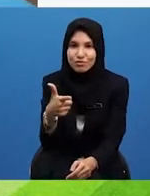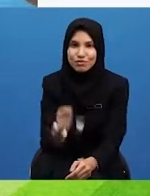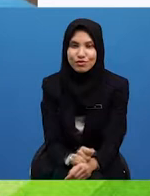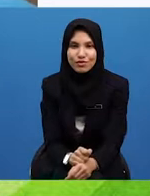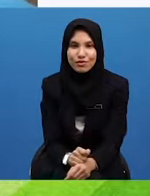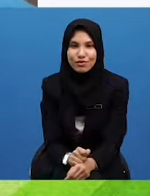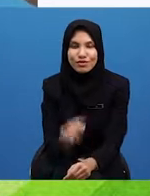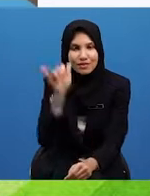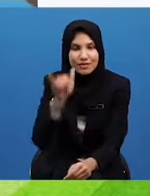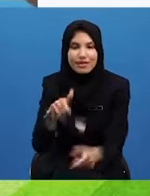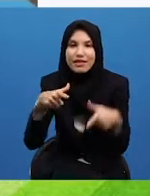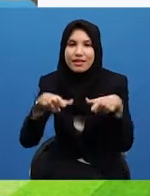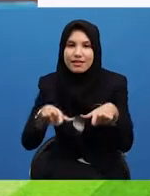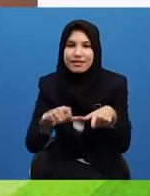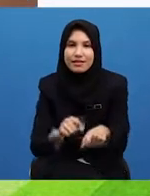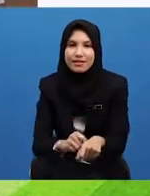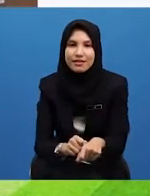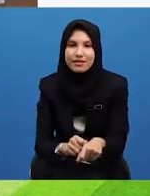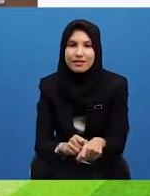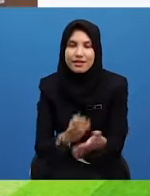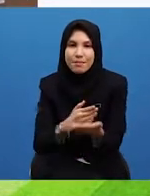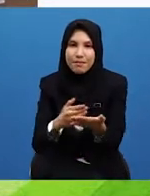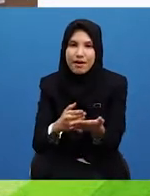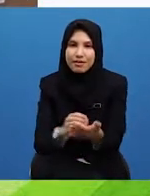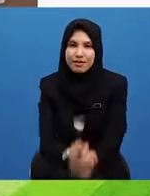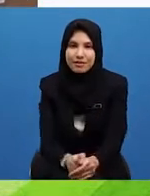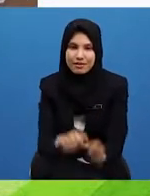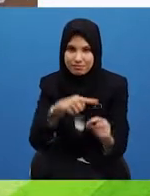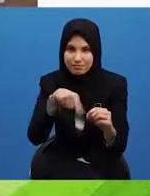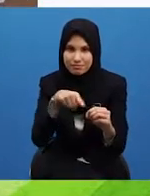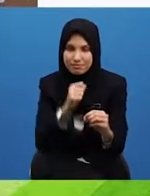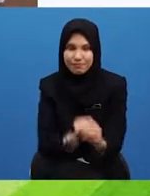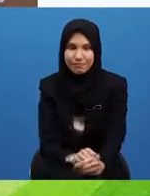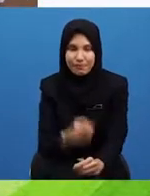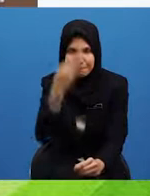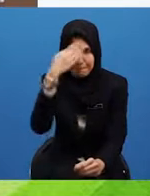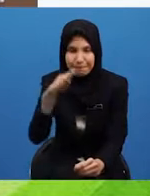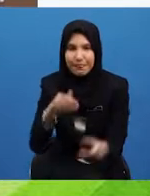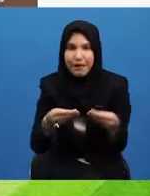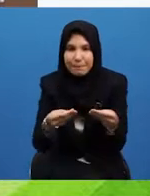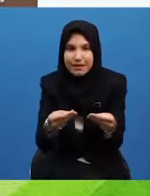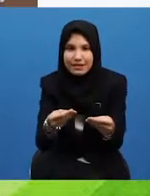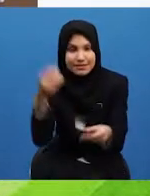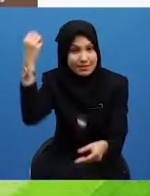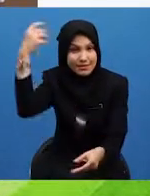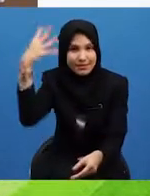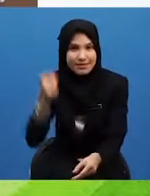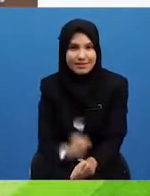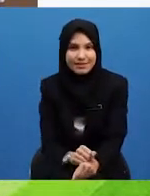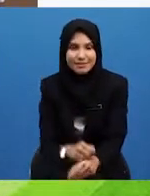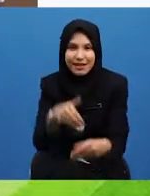yang diletakkan di bahagian lubang bagi membeli Syah Ayo